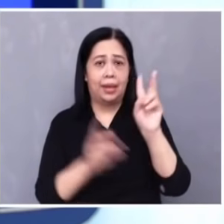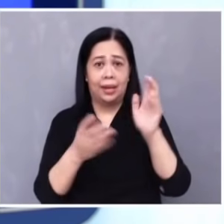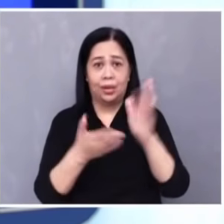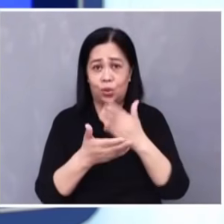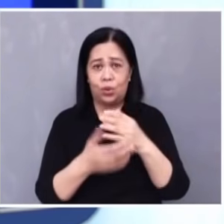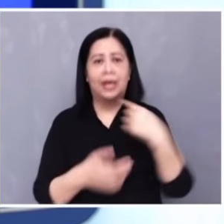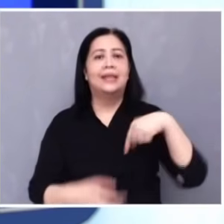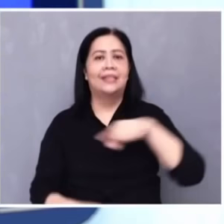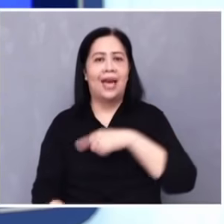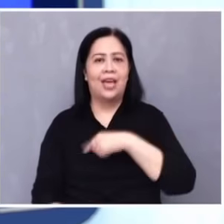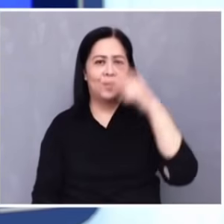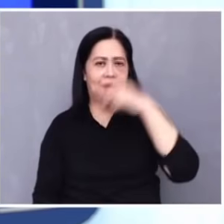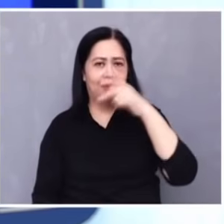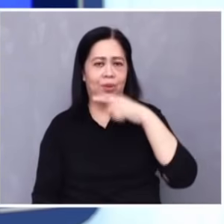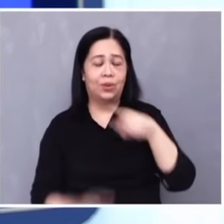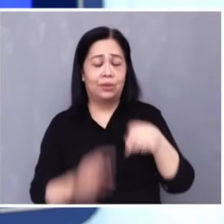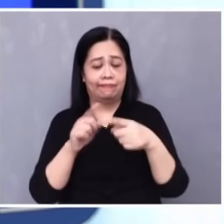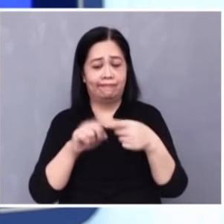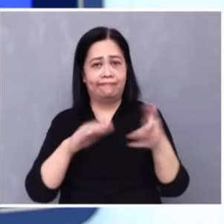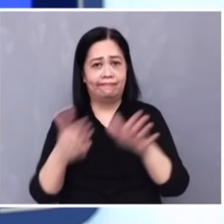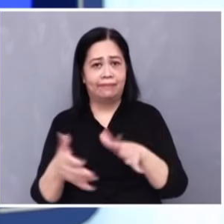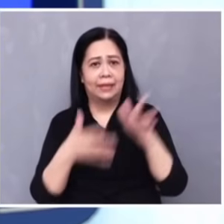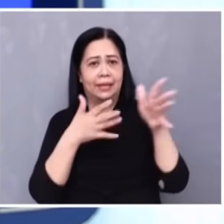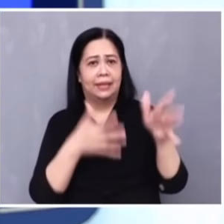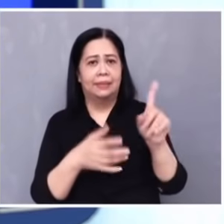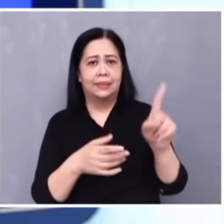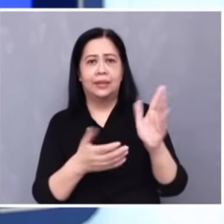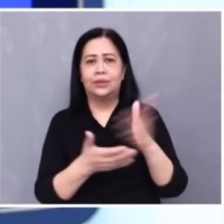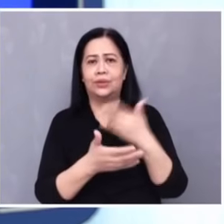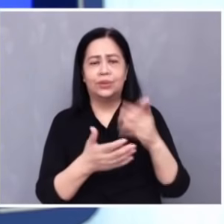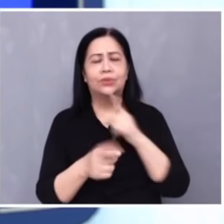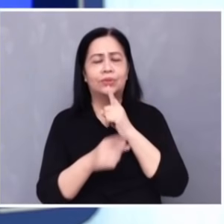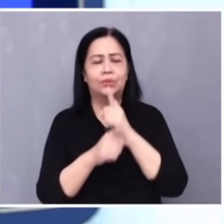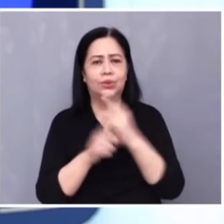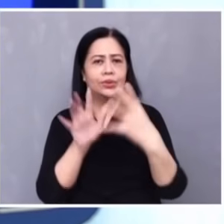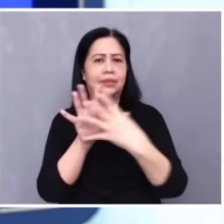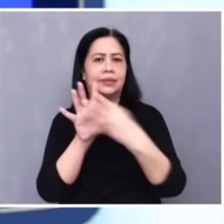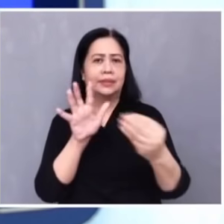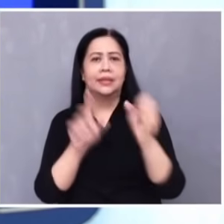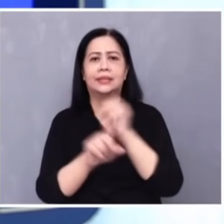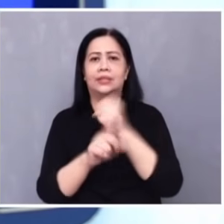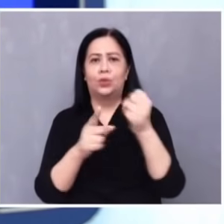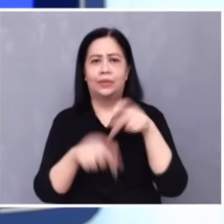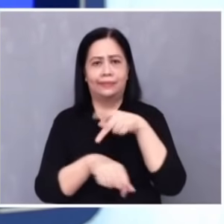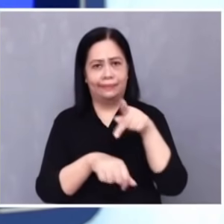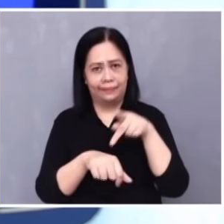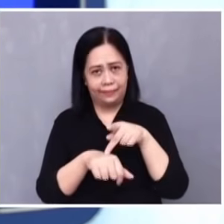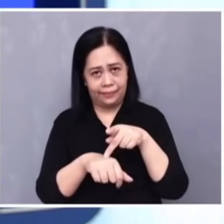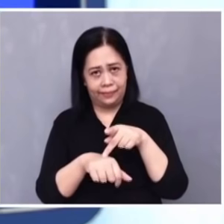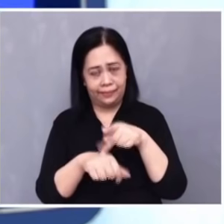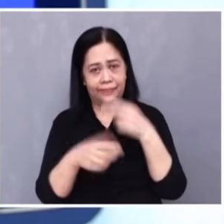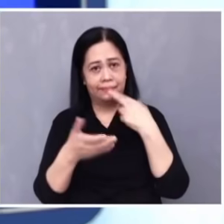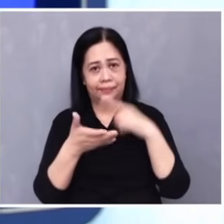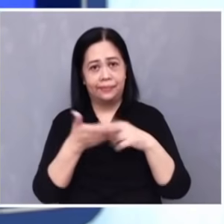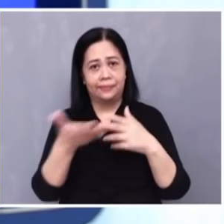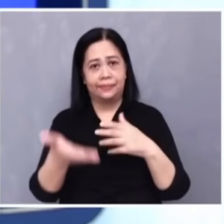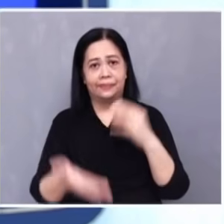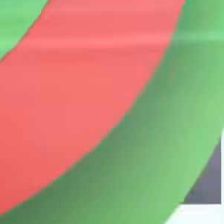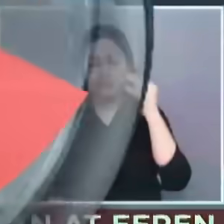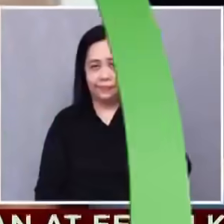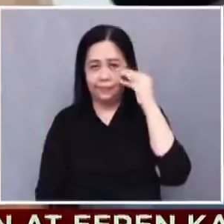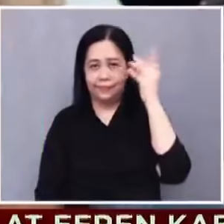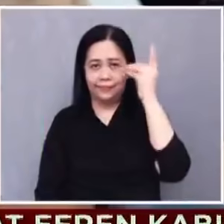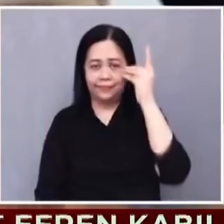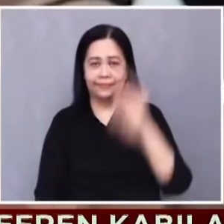Sa kanyang paglisan, iniwan ni Heber ang isang kanta na sinasalamin ang sitwasyon ng bansa. Nagpapatrol, Mario Dumawal.